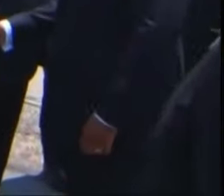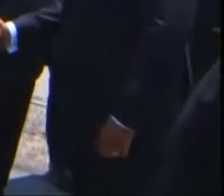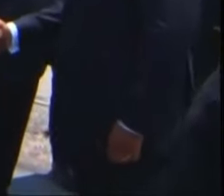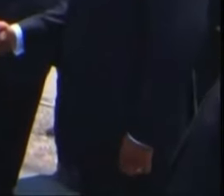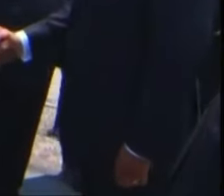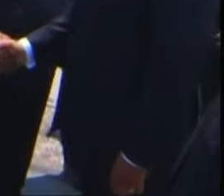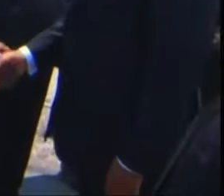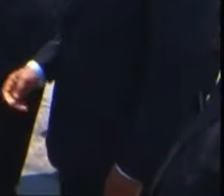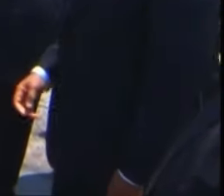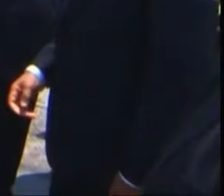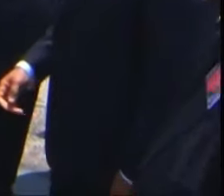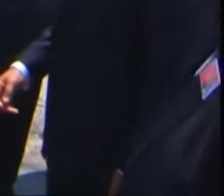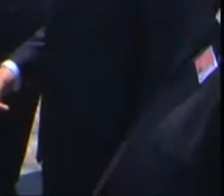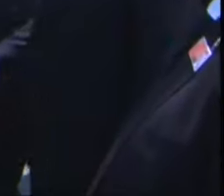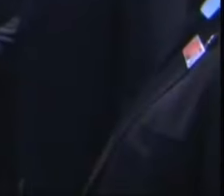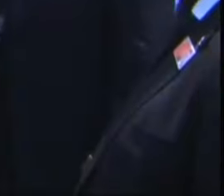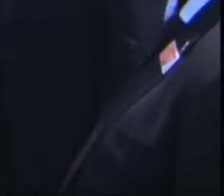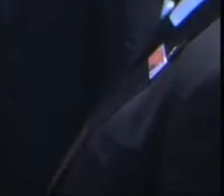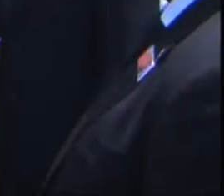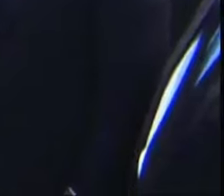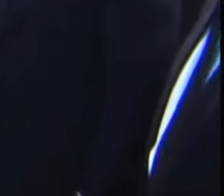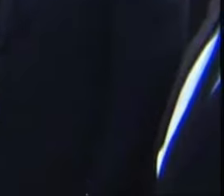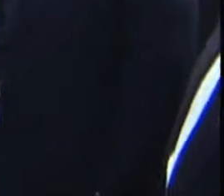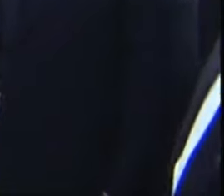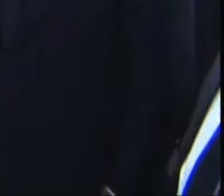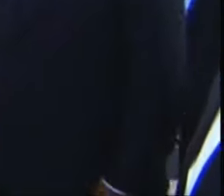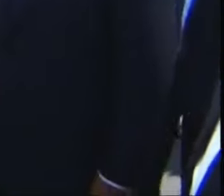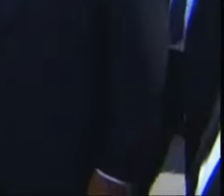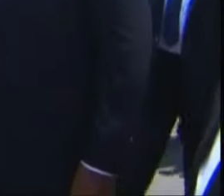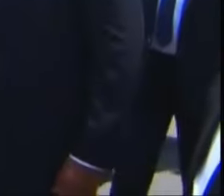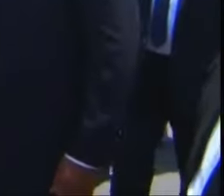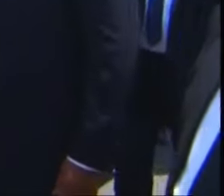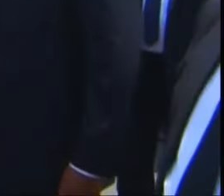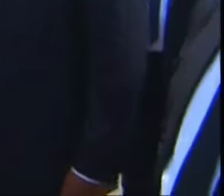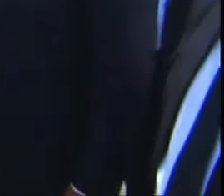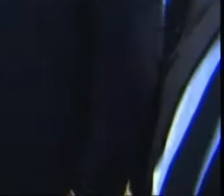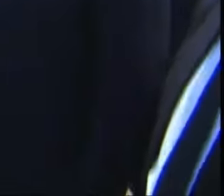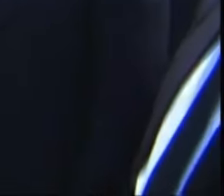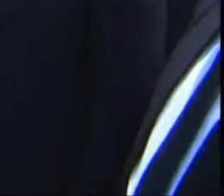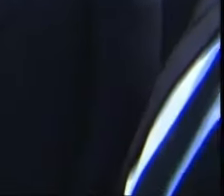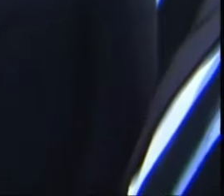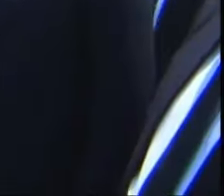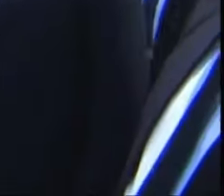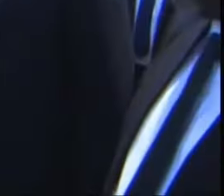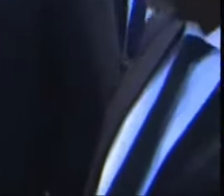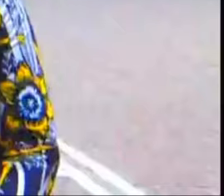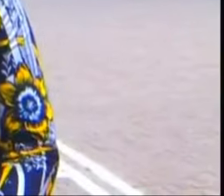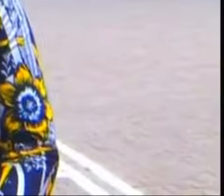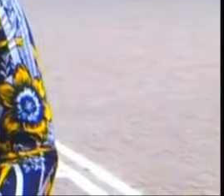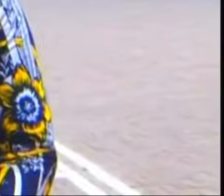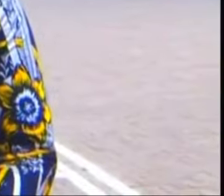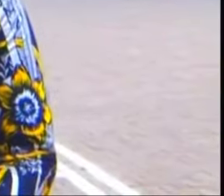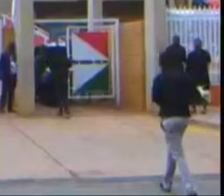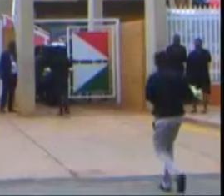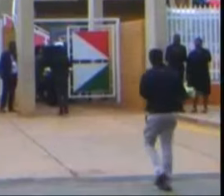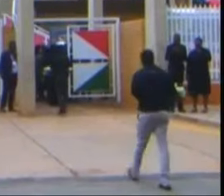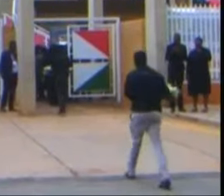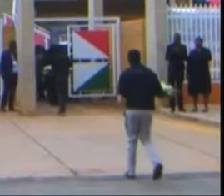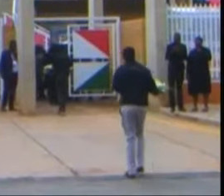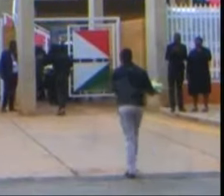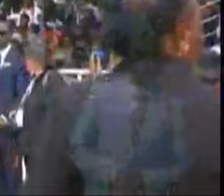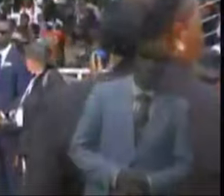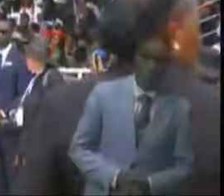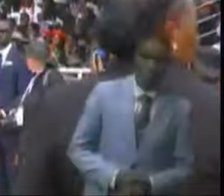un comité restreint composé de quelques personnalités triées sur le volet avant de se rendre à l'Independence